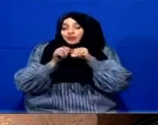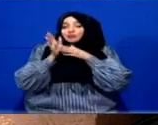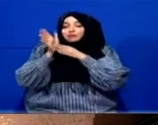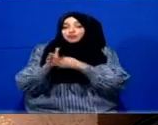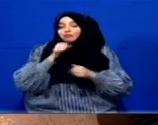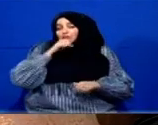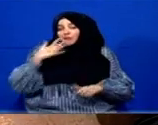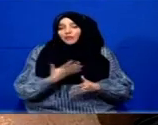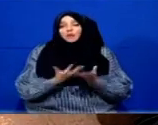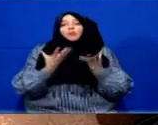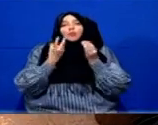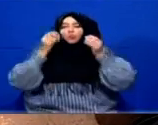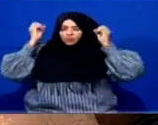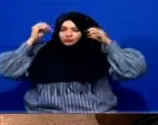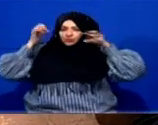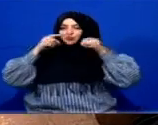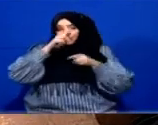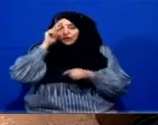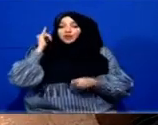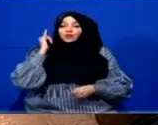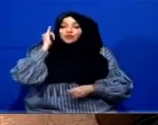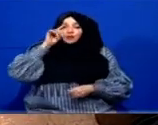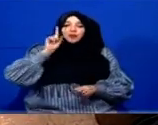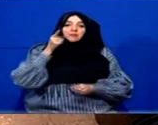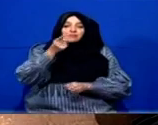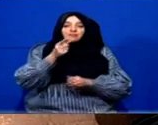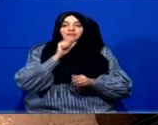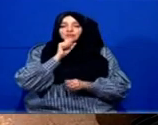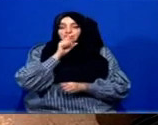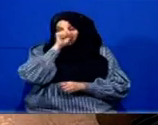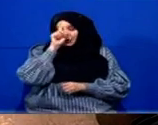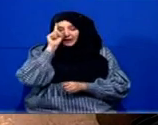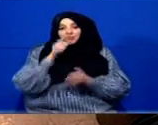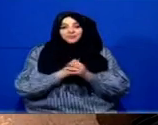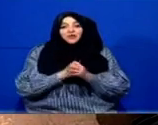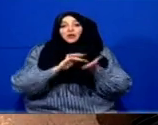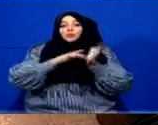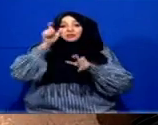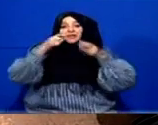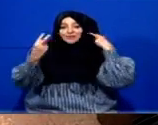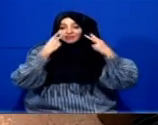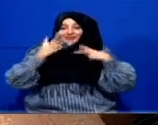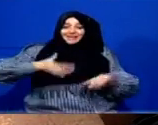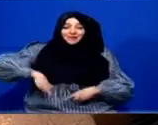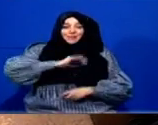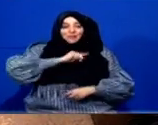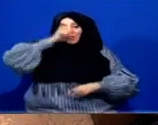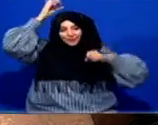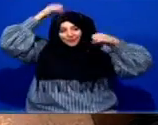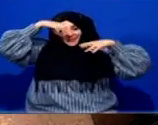كثيرا مزيدا الى يوم الدين مشاهدينا الكرام تحيه طيبه السلام عليكم ورحمه الله وبركاته حياكم الله